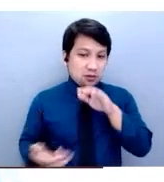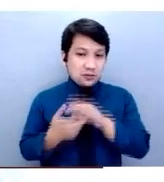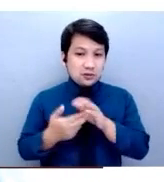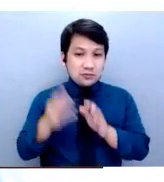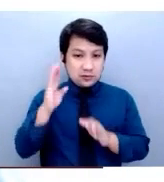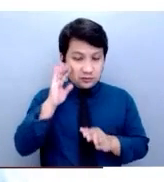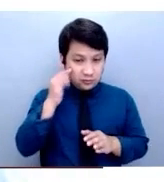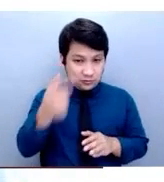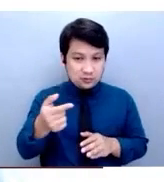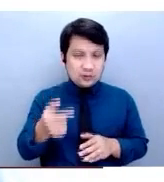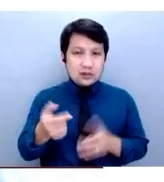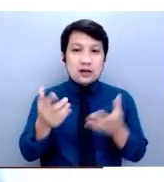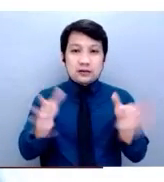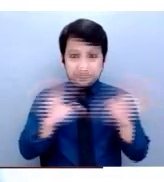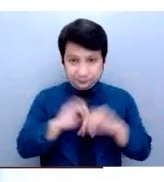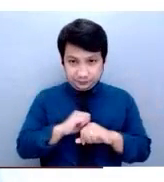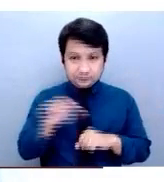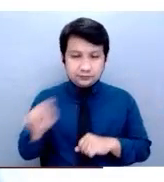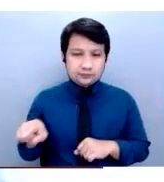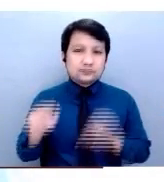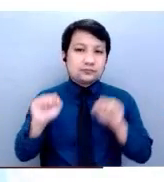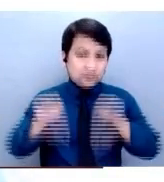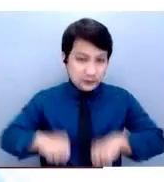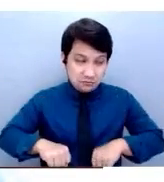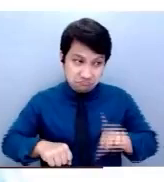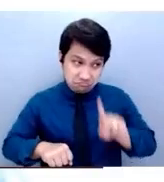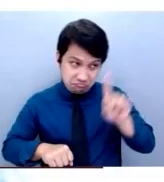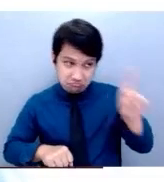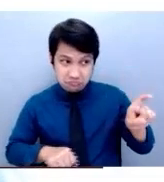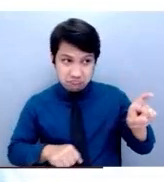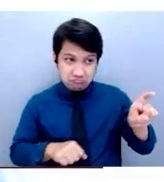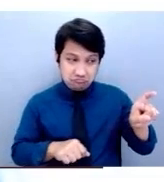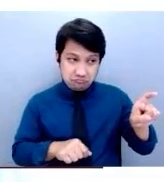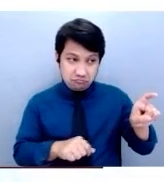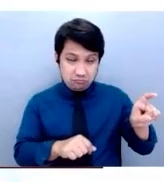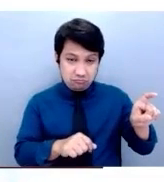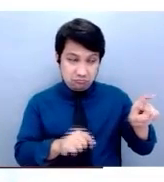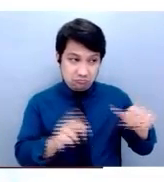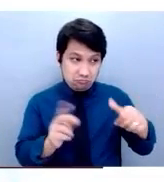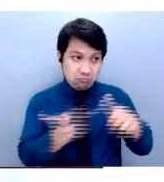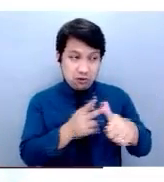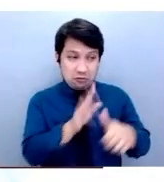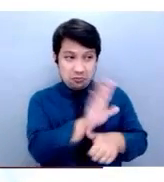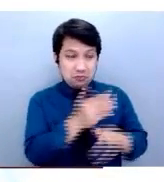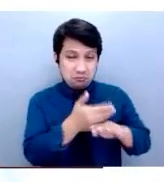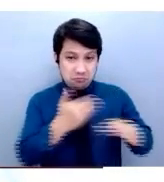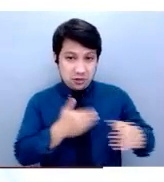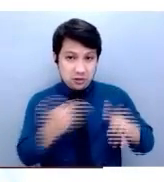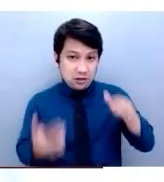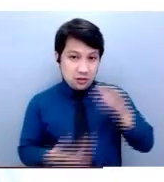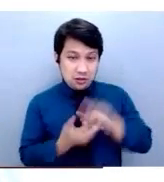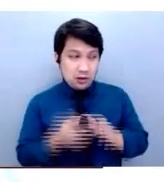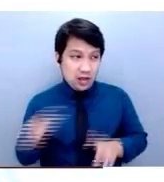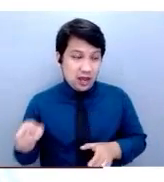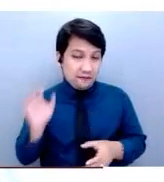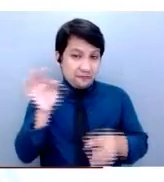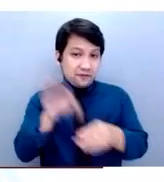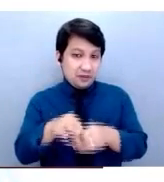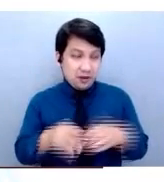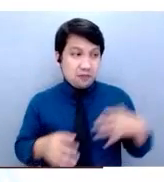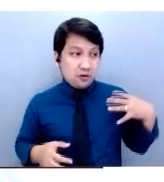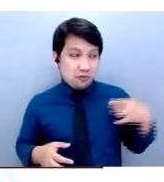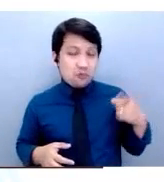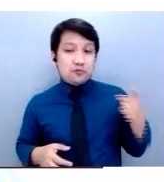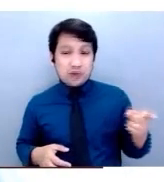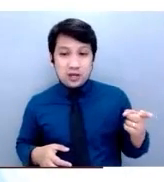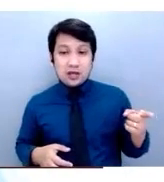Dahil after that, pwede bang sabihin na prior to her retirement, may boto na at ang hinihintay lang ay